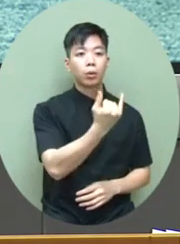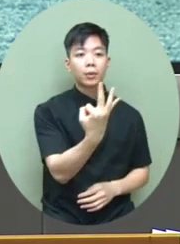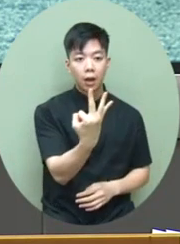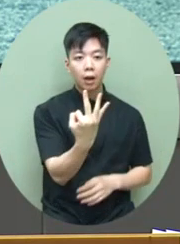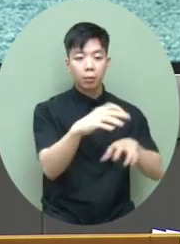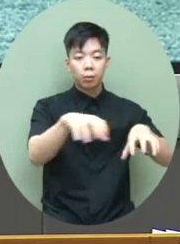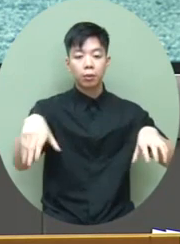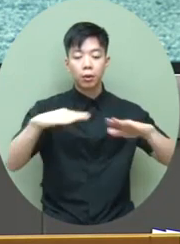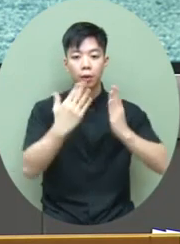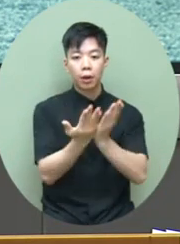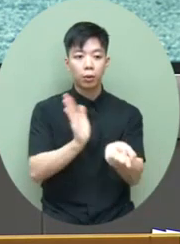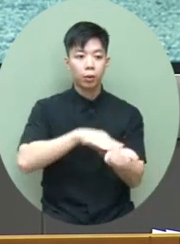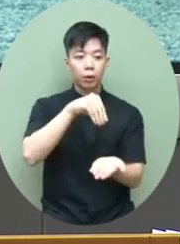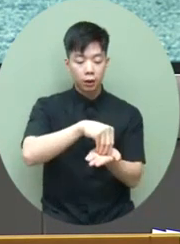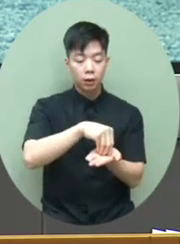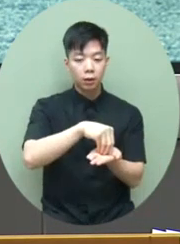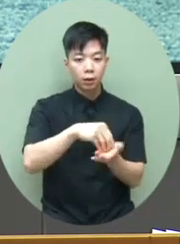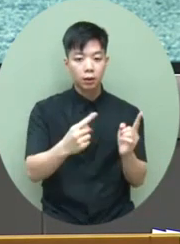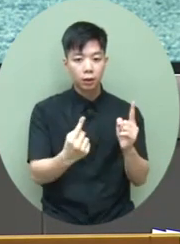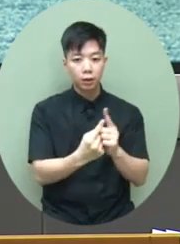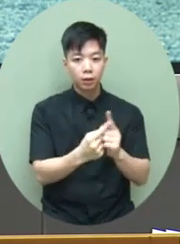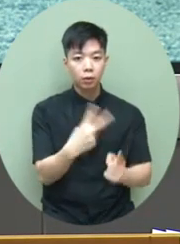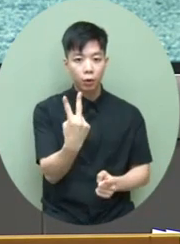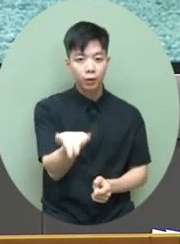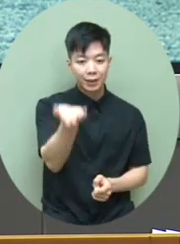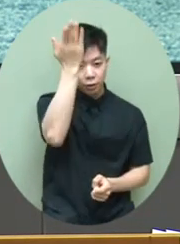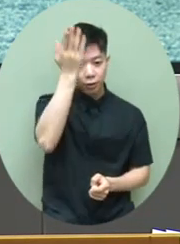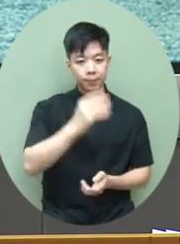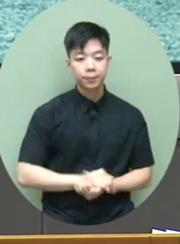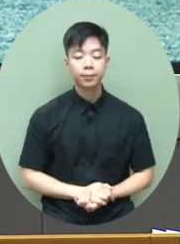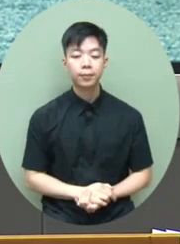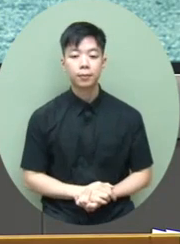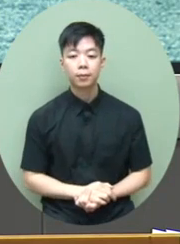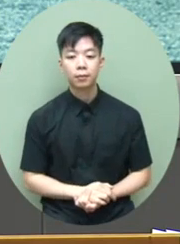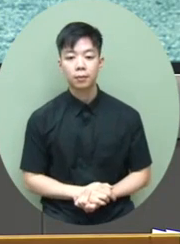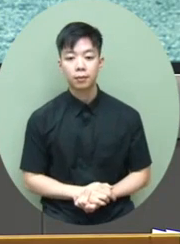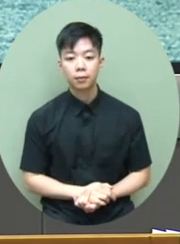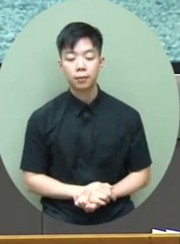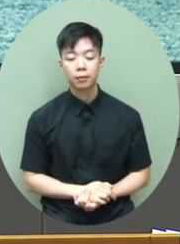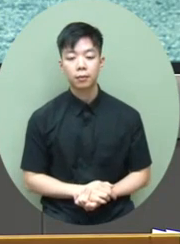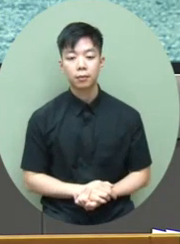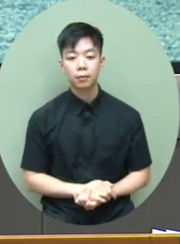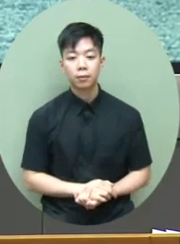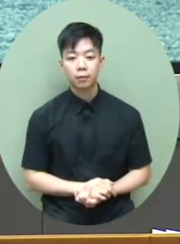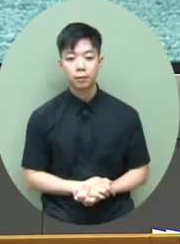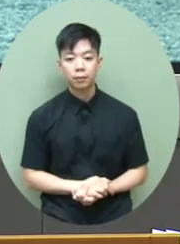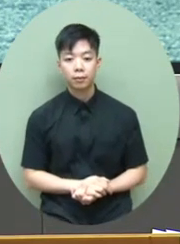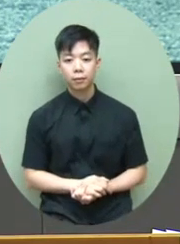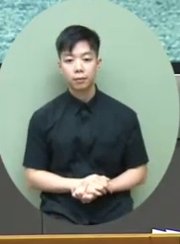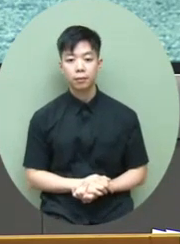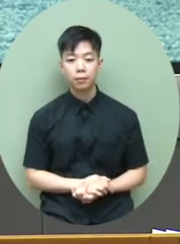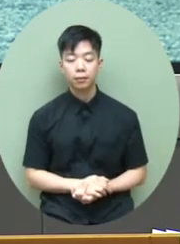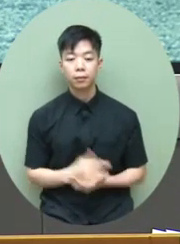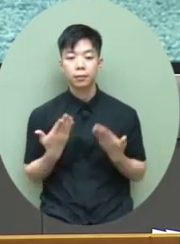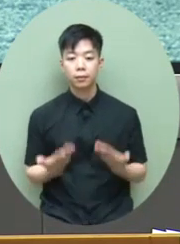有兩個或者多過兩個嘅個案咧喺情報嘅。咁我哋就係、